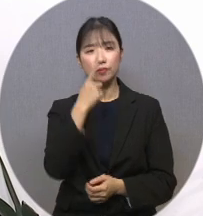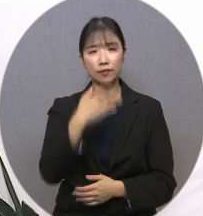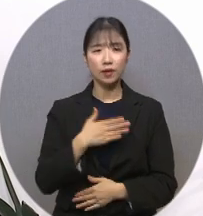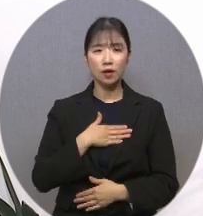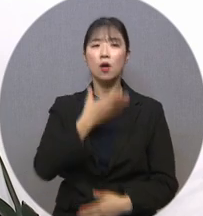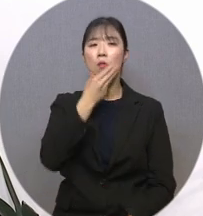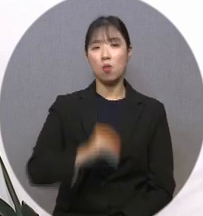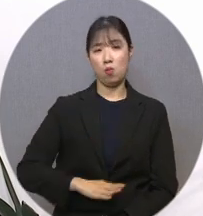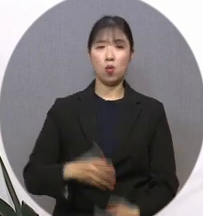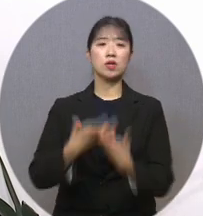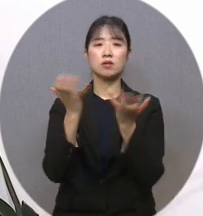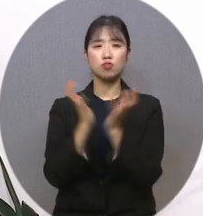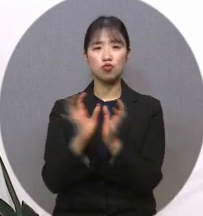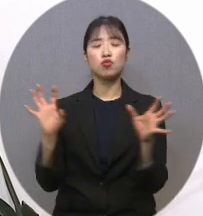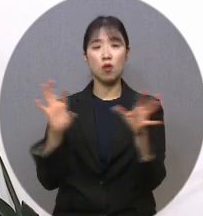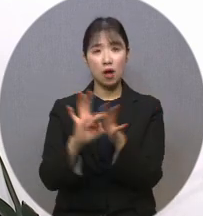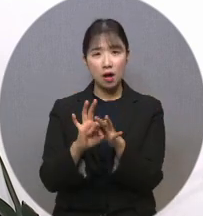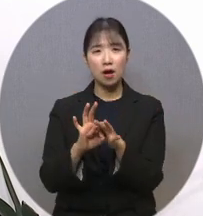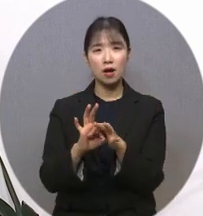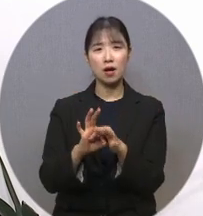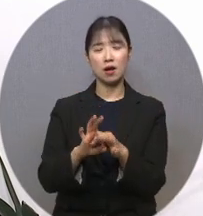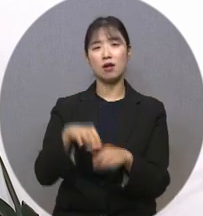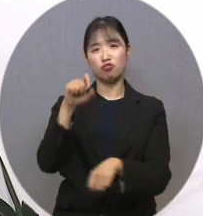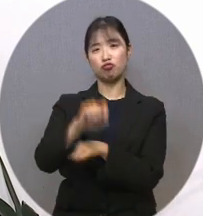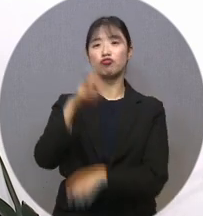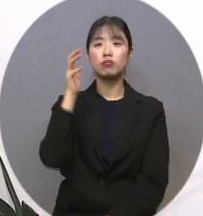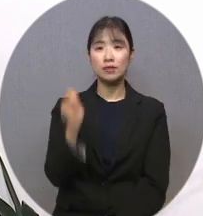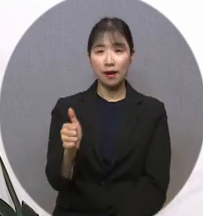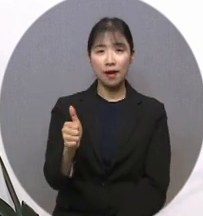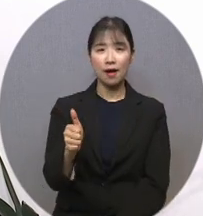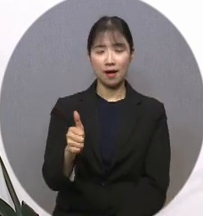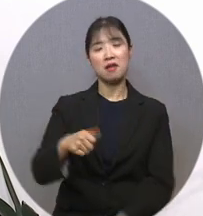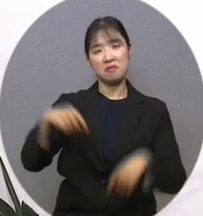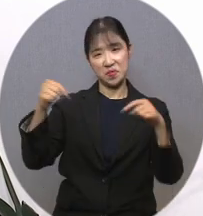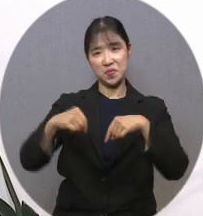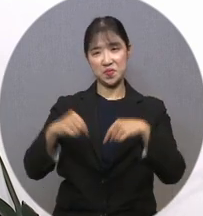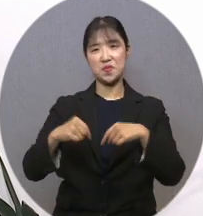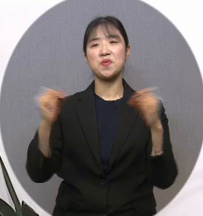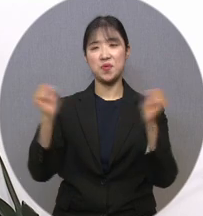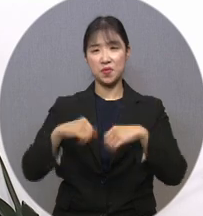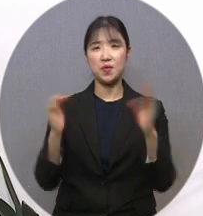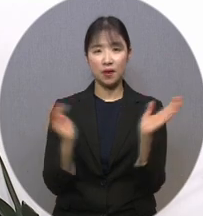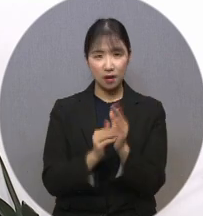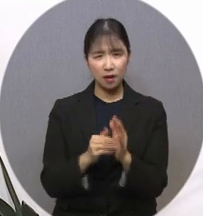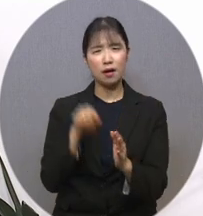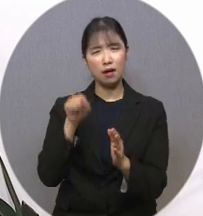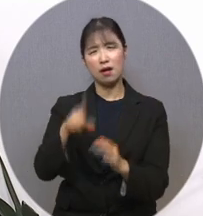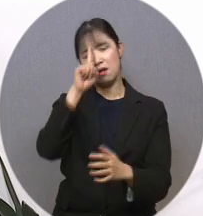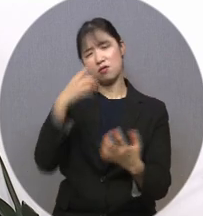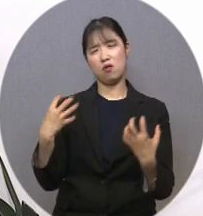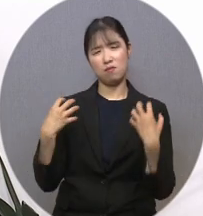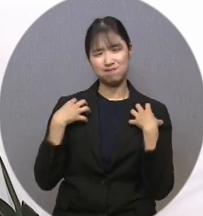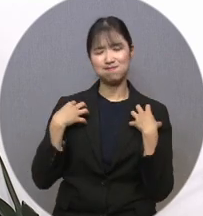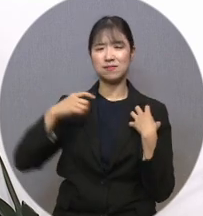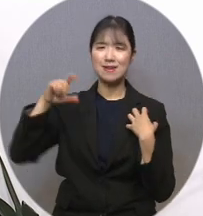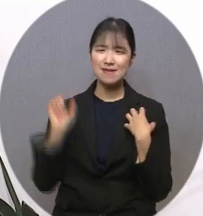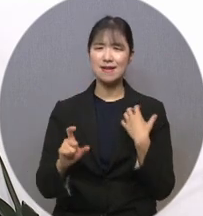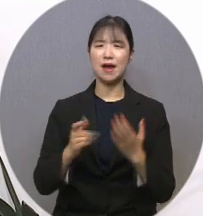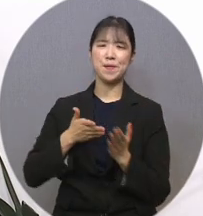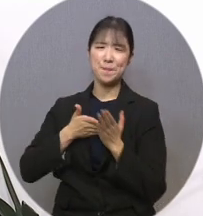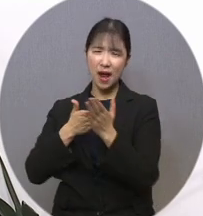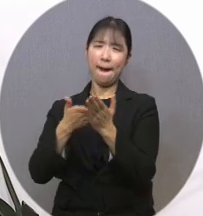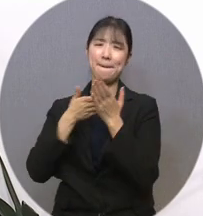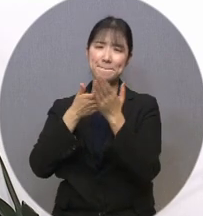그 보건복지부 관계 담당 국장과 협의도 했고, 계속 이거를 정부 측에 강력히 요구를